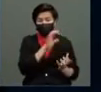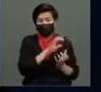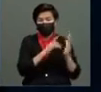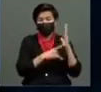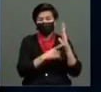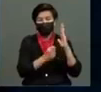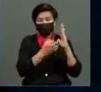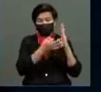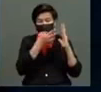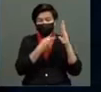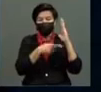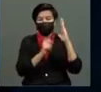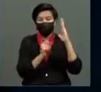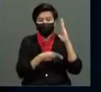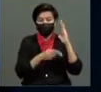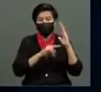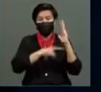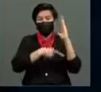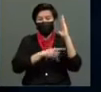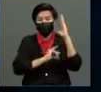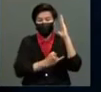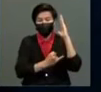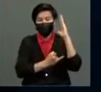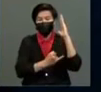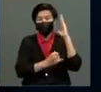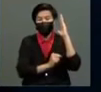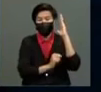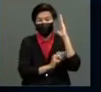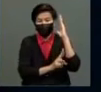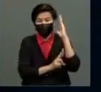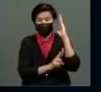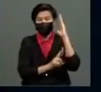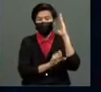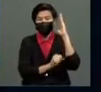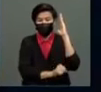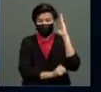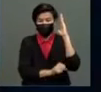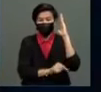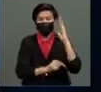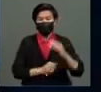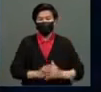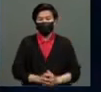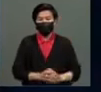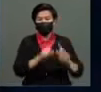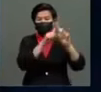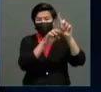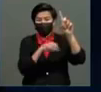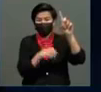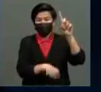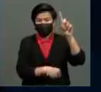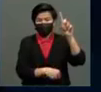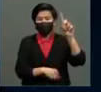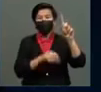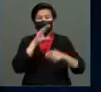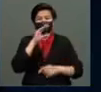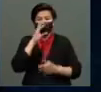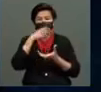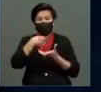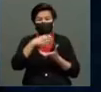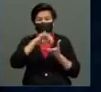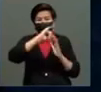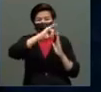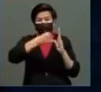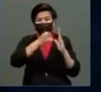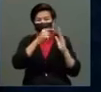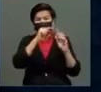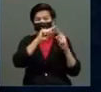รสาครปทุมธานีประจวบคีรีขันธ์สุราษฎร์ธานีและสงขลาที่ต้องเกริ่นต้องใช้พูดตรงนี้ต้องอ